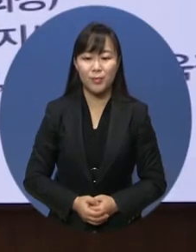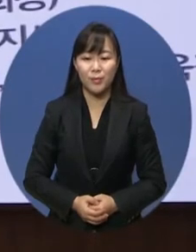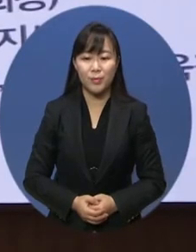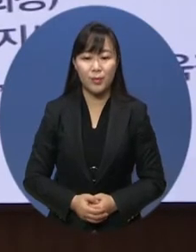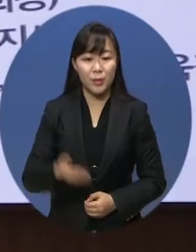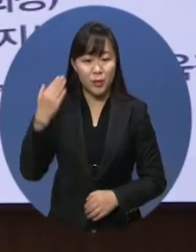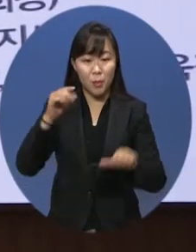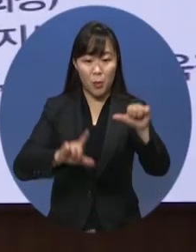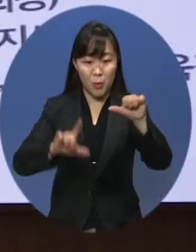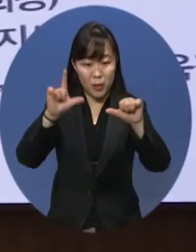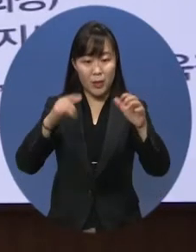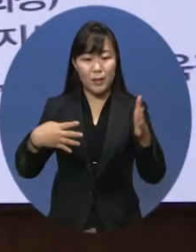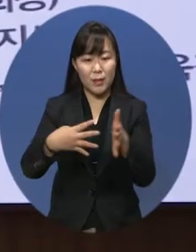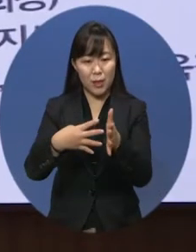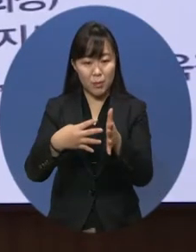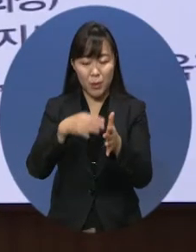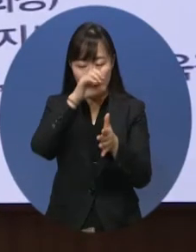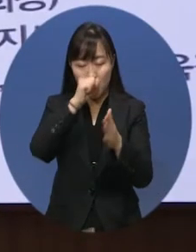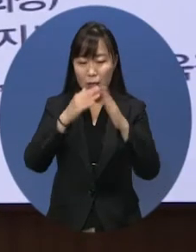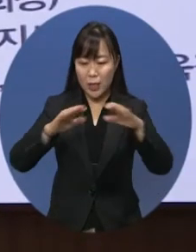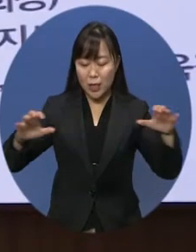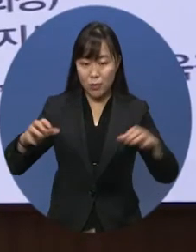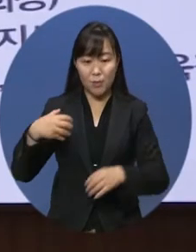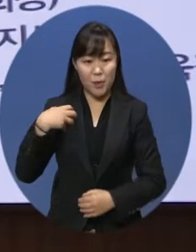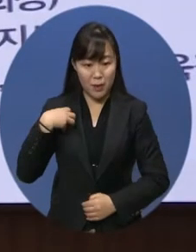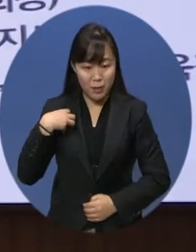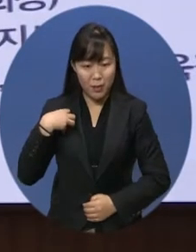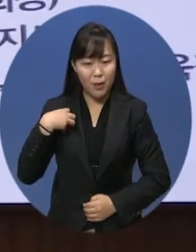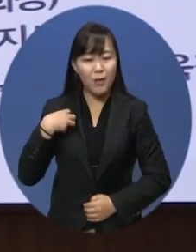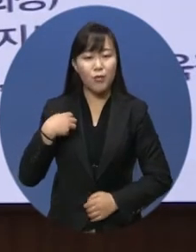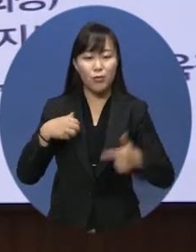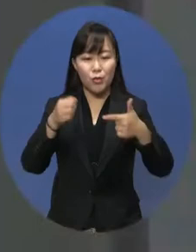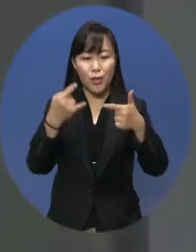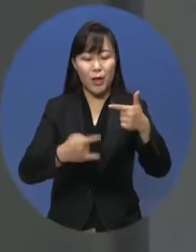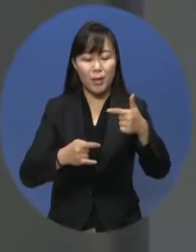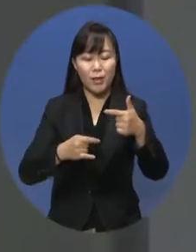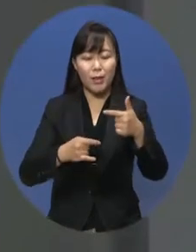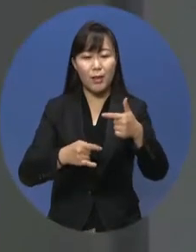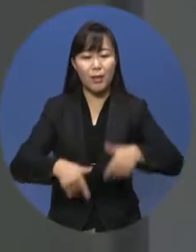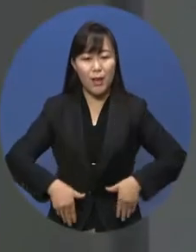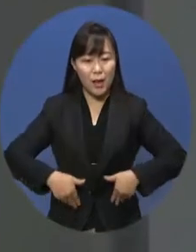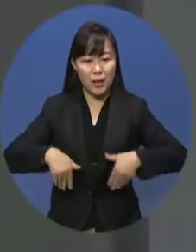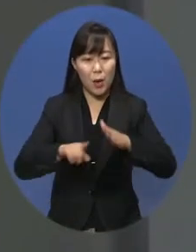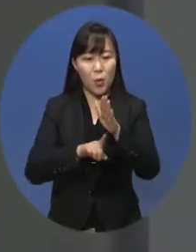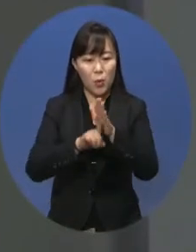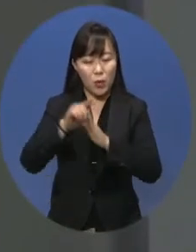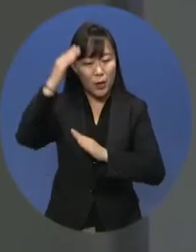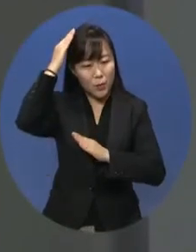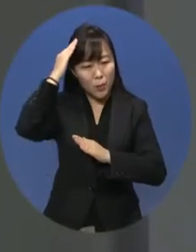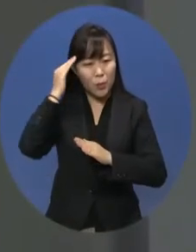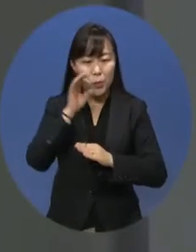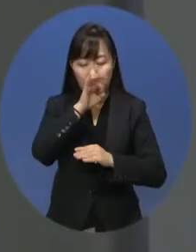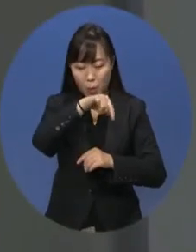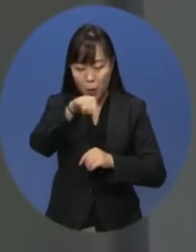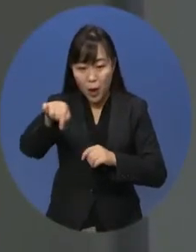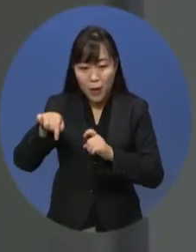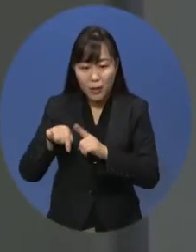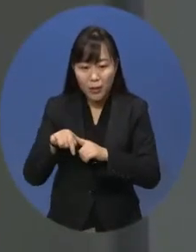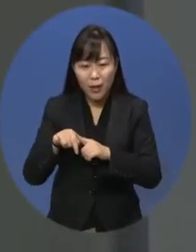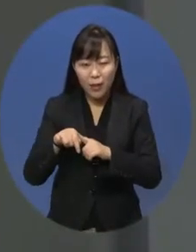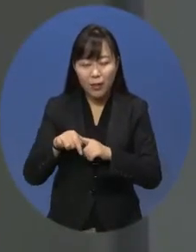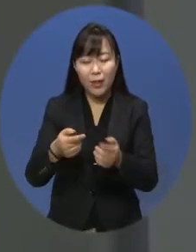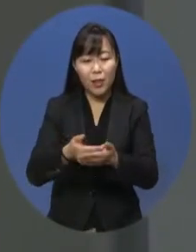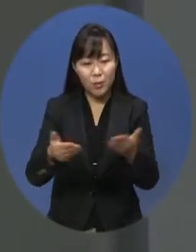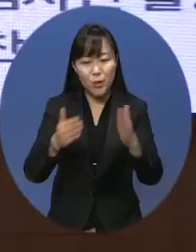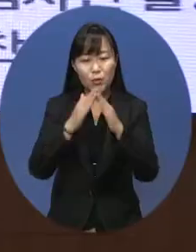지난 5일 사단법인 좋은 이웃이 주최하는 제6회 따뜻한 온도 연탄 나눔 발대식이 충남도청에서